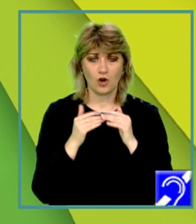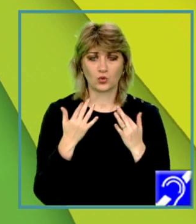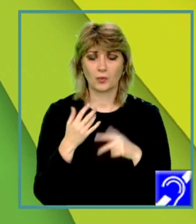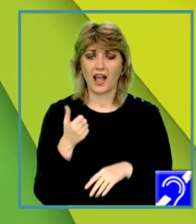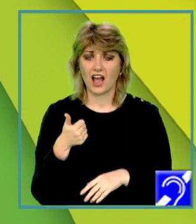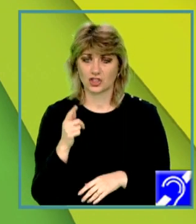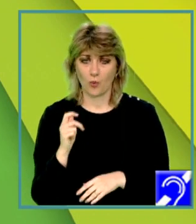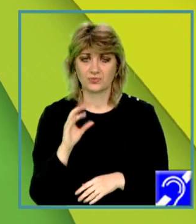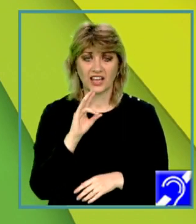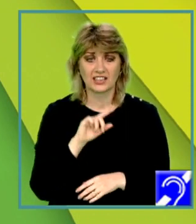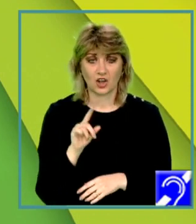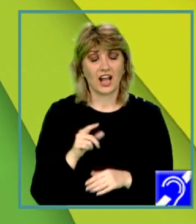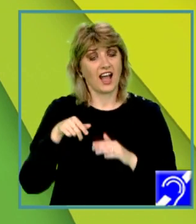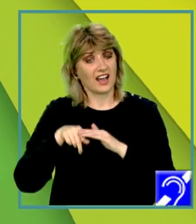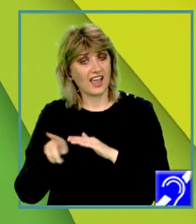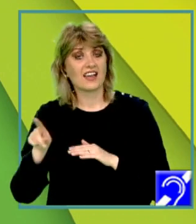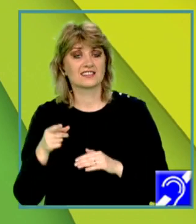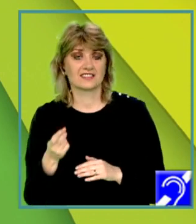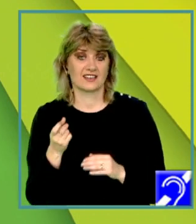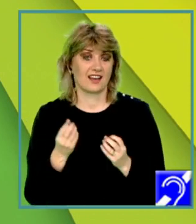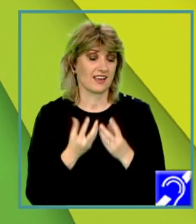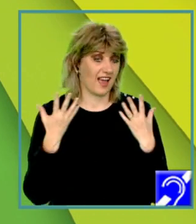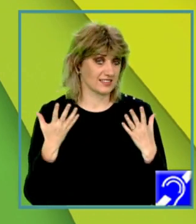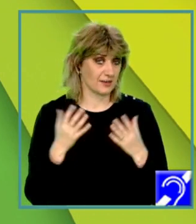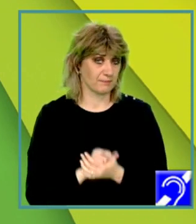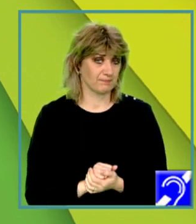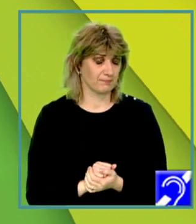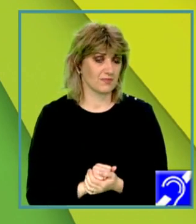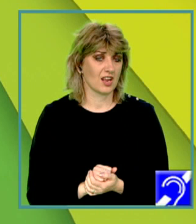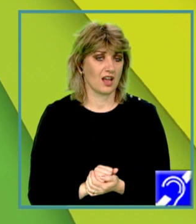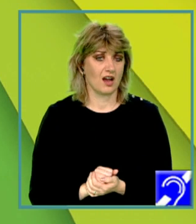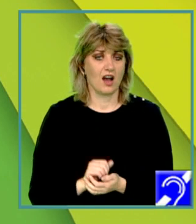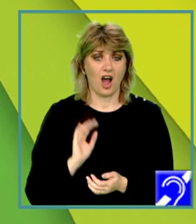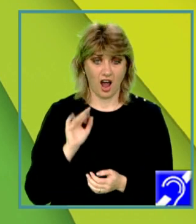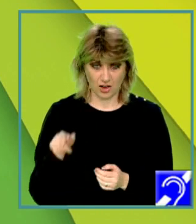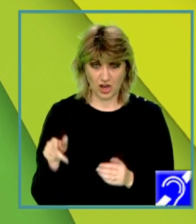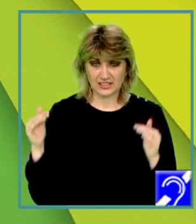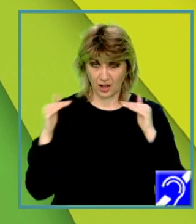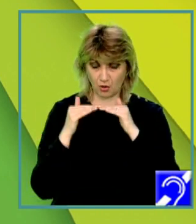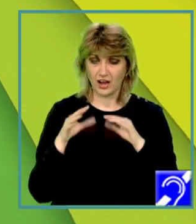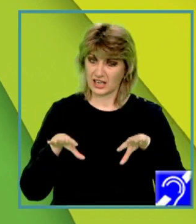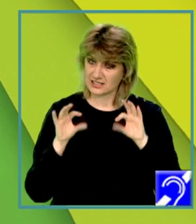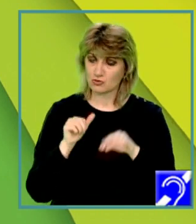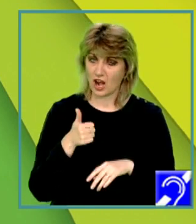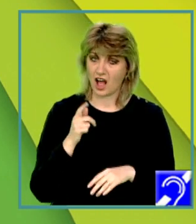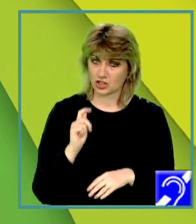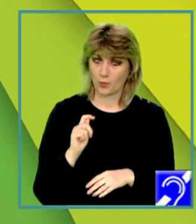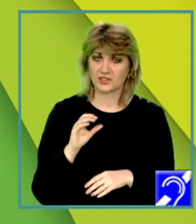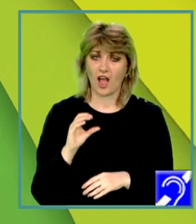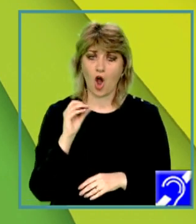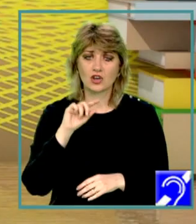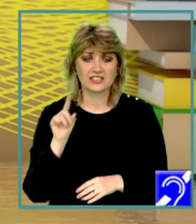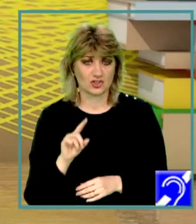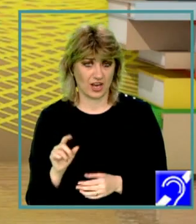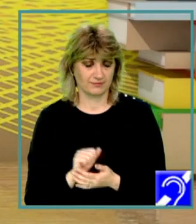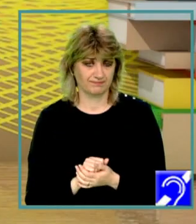de hidrogen care ies din reacție o actsi așa egală tate o găsim și în cazul atomilor de oxigen